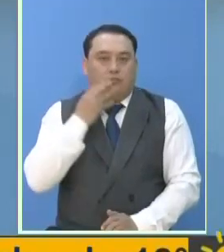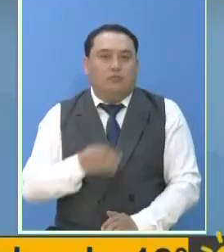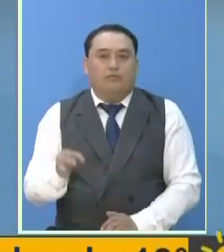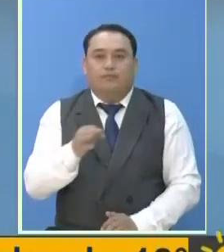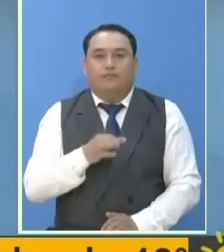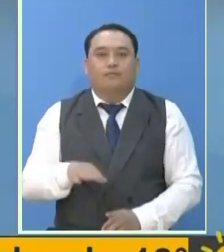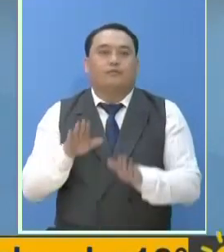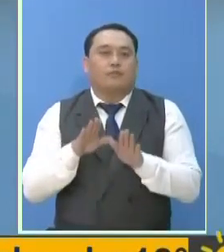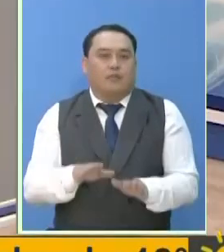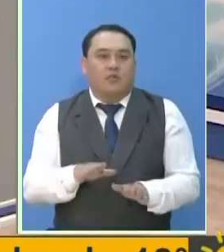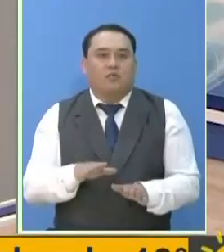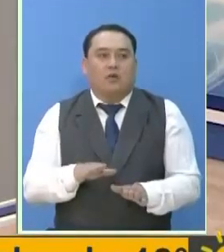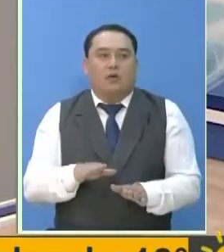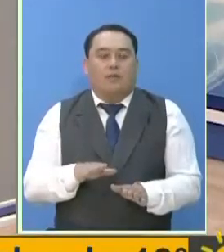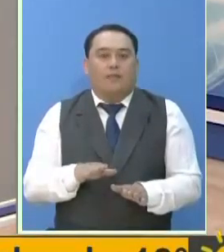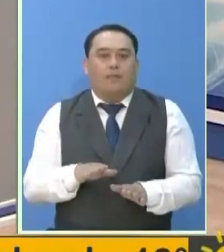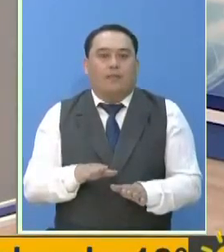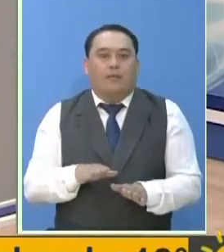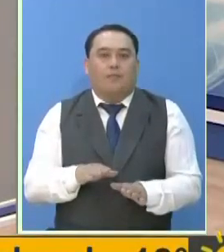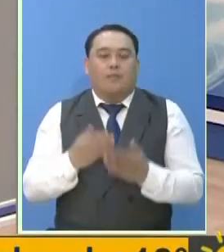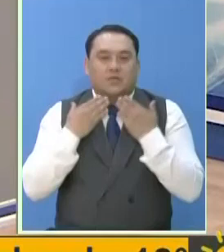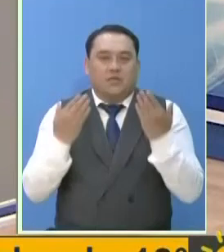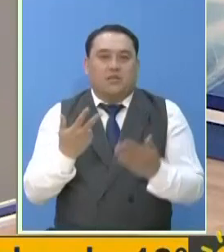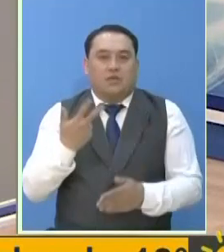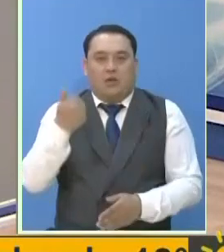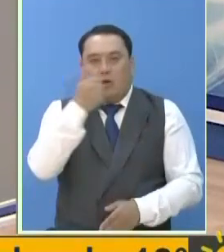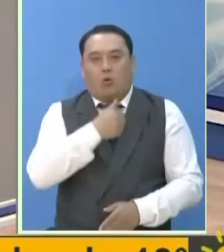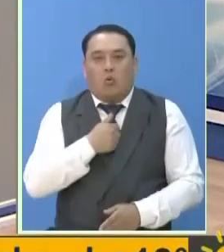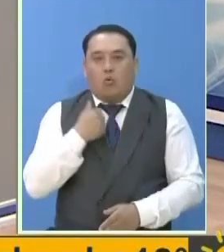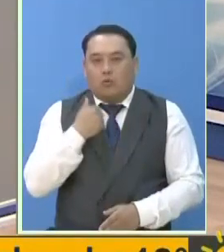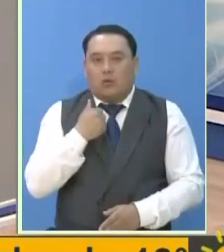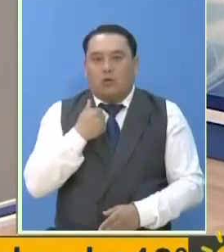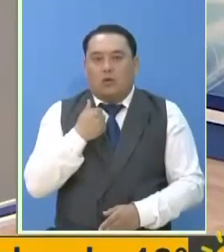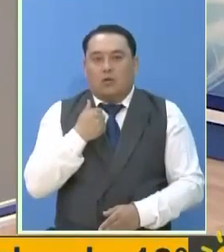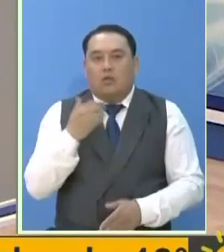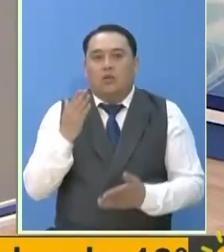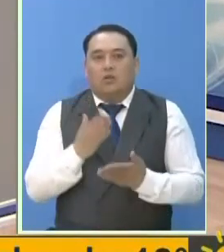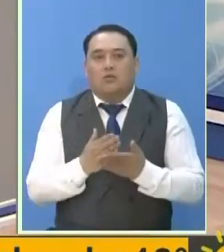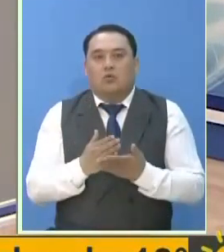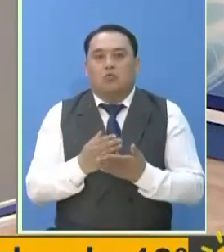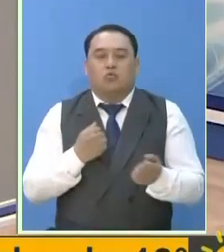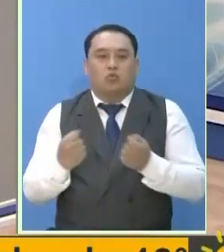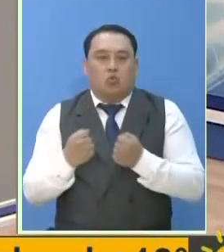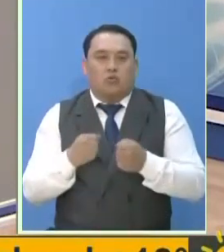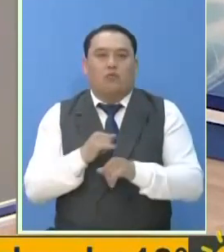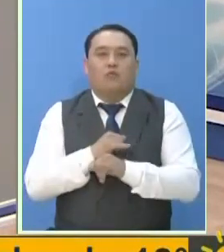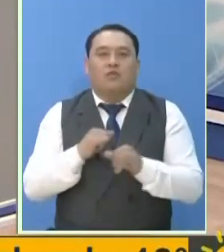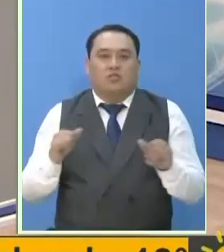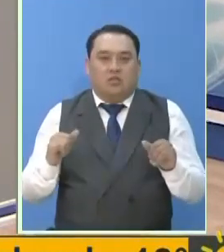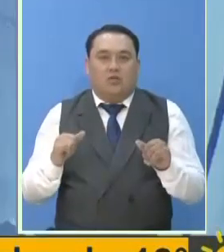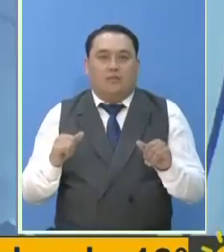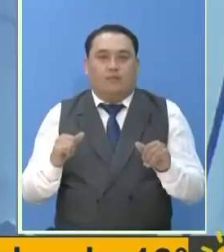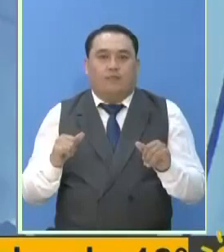местный исполнительный орган Алматинской области, последние 3 года, если динамику посмотреть, идет устойчивый рост в